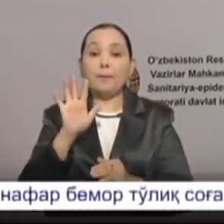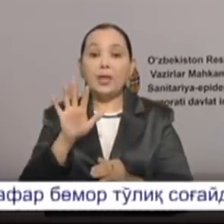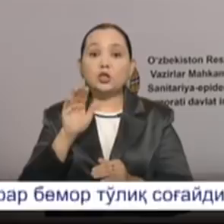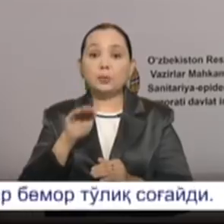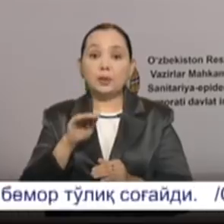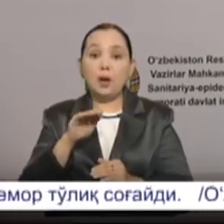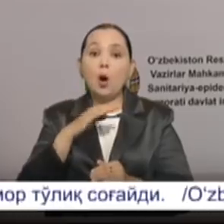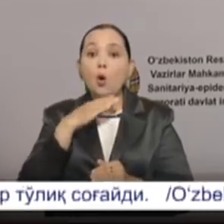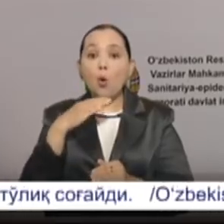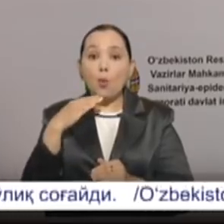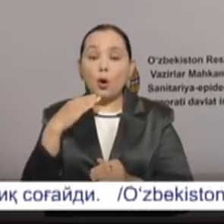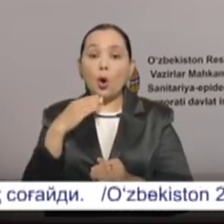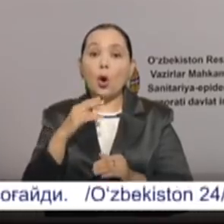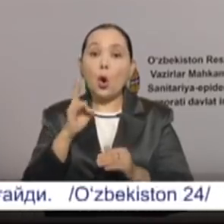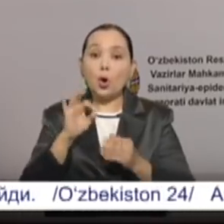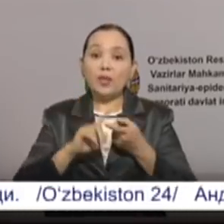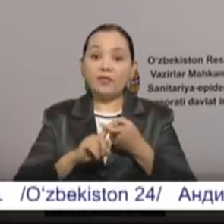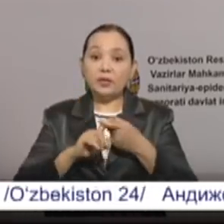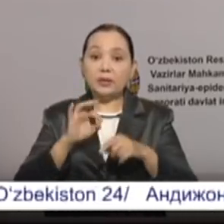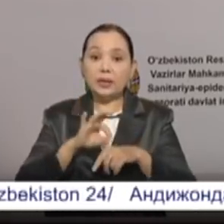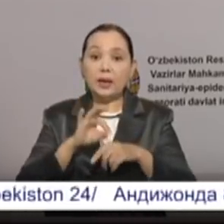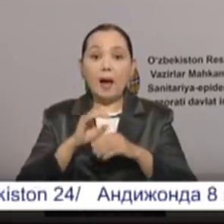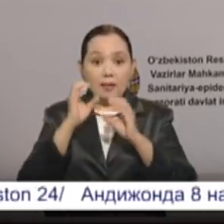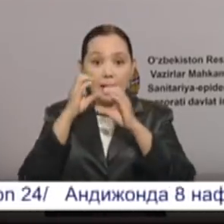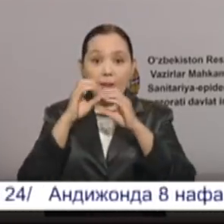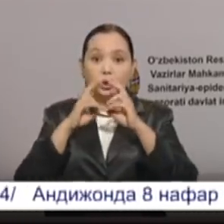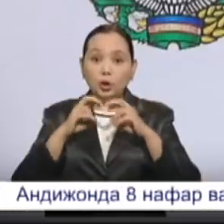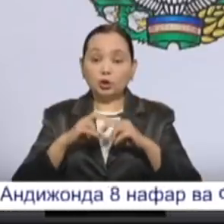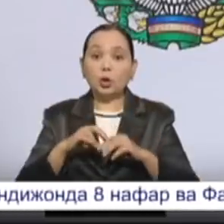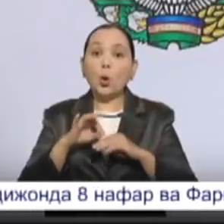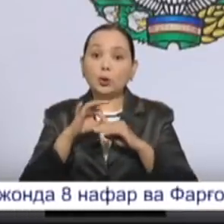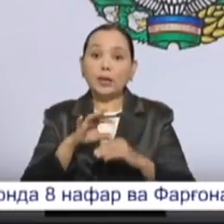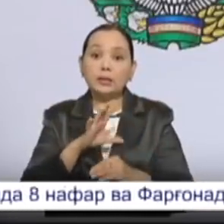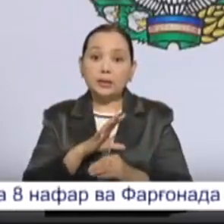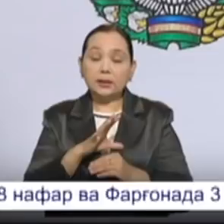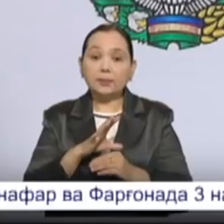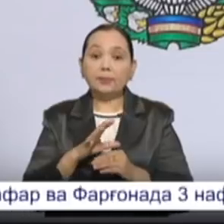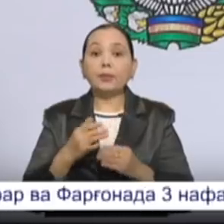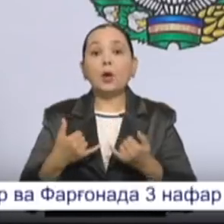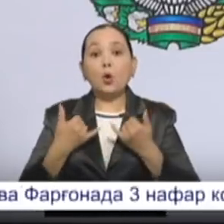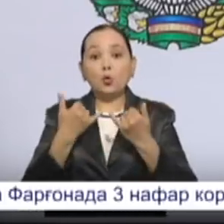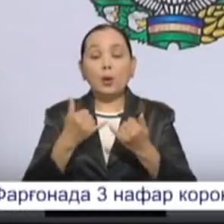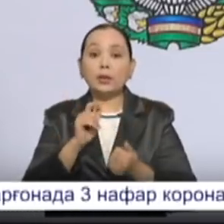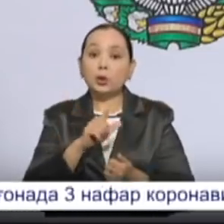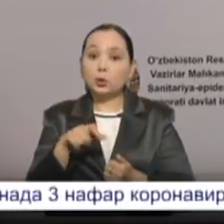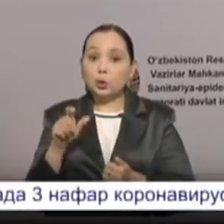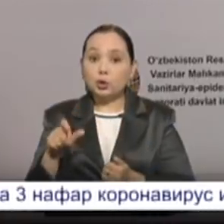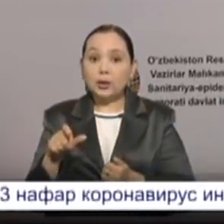mingdan ko'proq koronavirus kasalligiga laboratoriya tekshiruvlari o'tkazilgan. Hurmatli